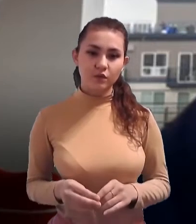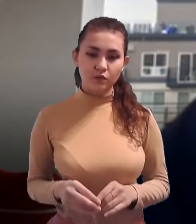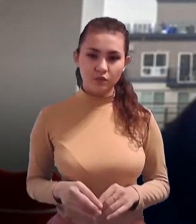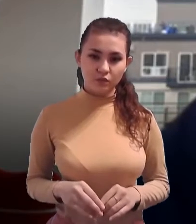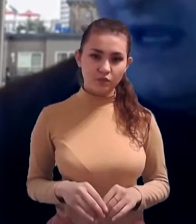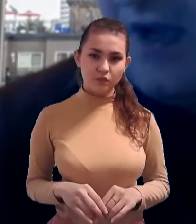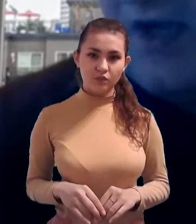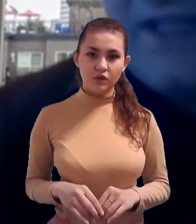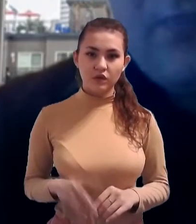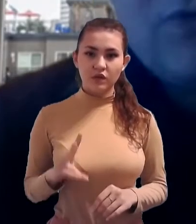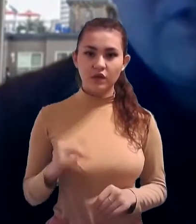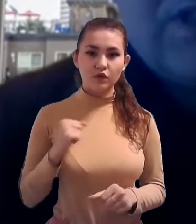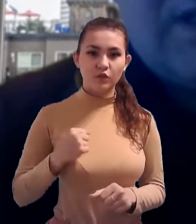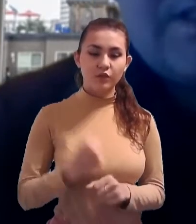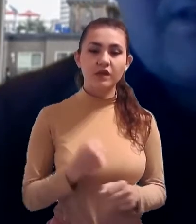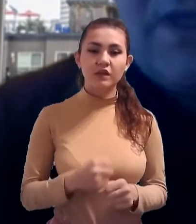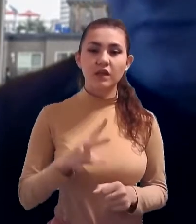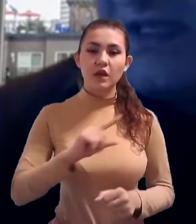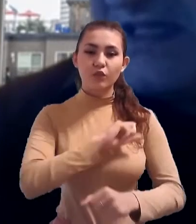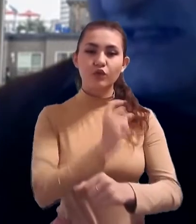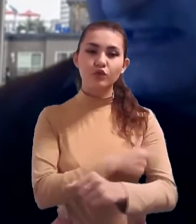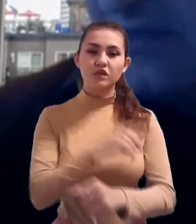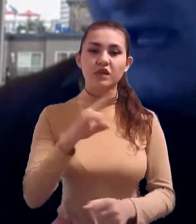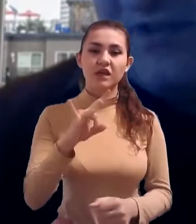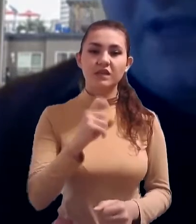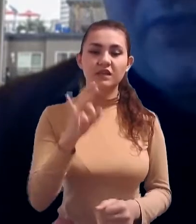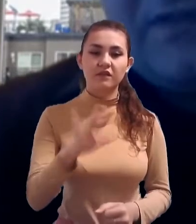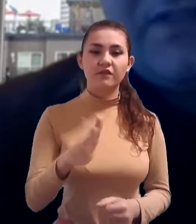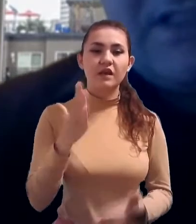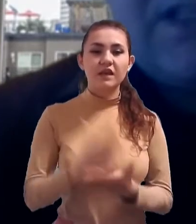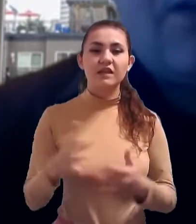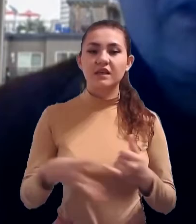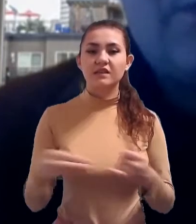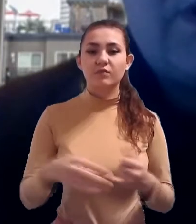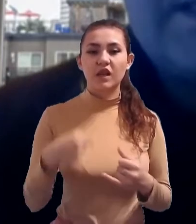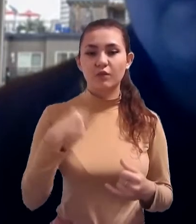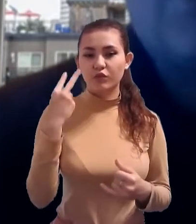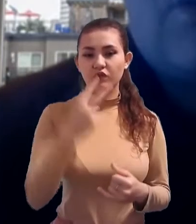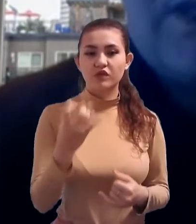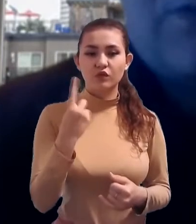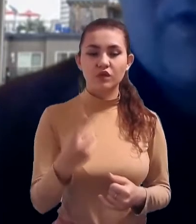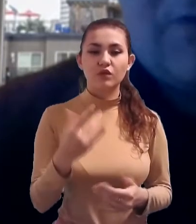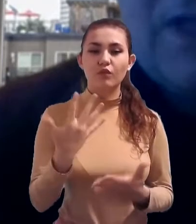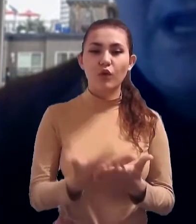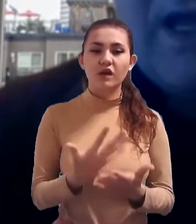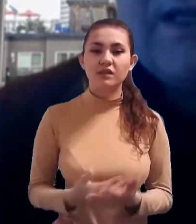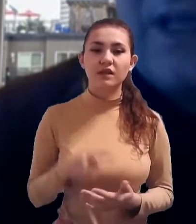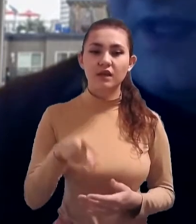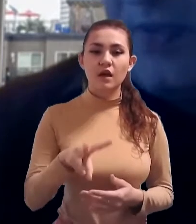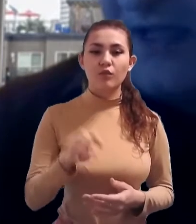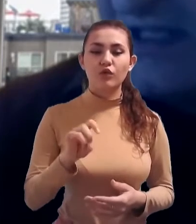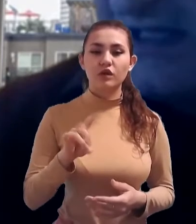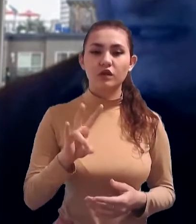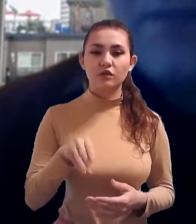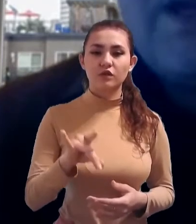це не робити. Найпотужніший резерв, мені здається, земля. Ось я подивився ще один показник в цьому моніторингу. Там